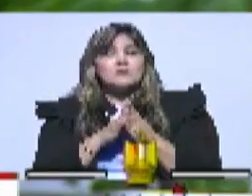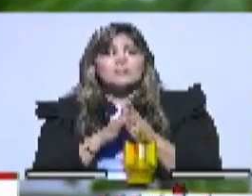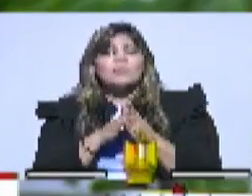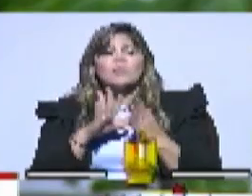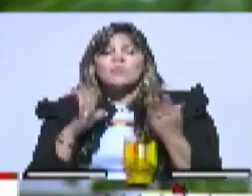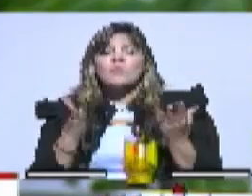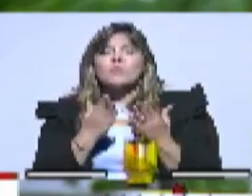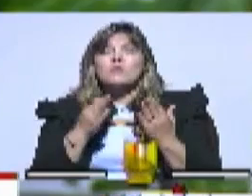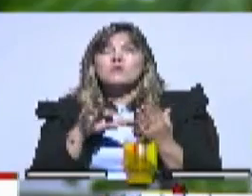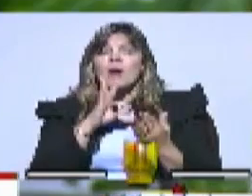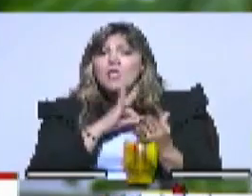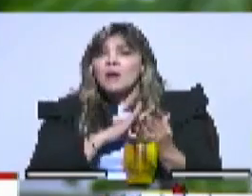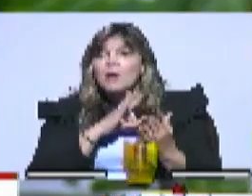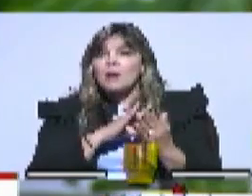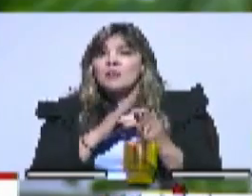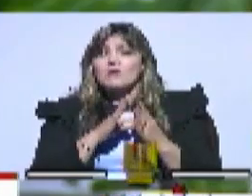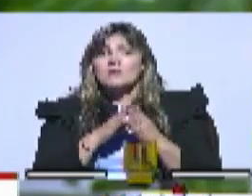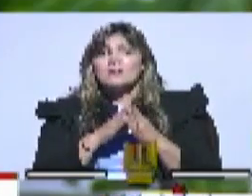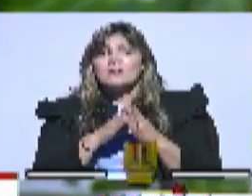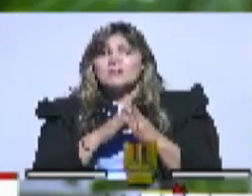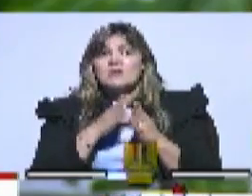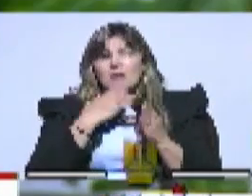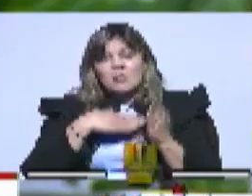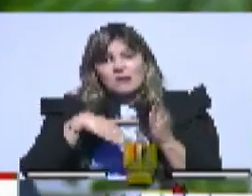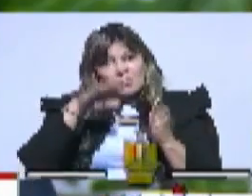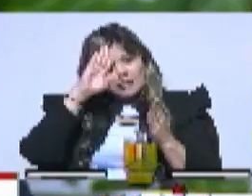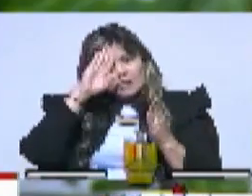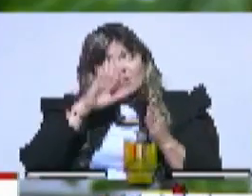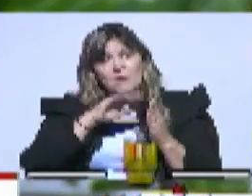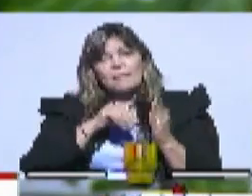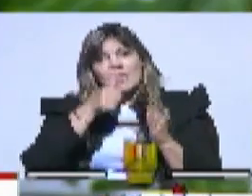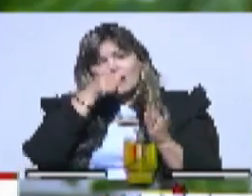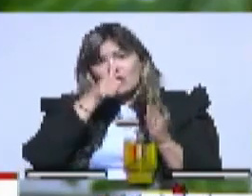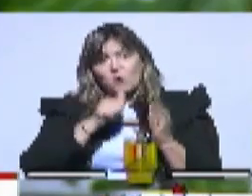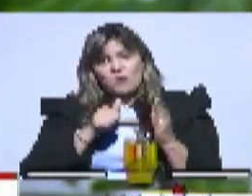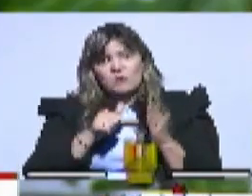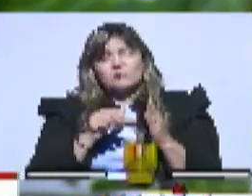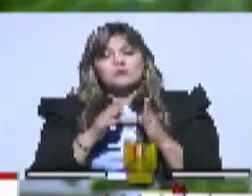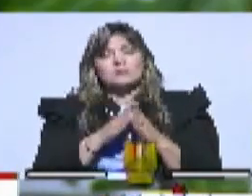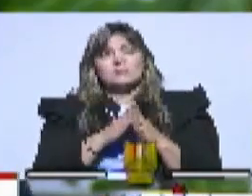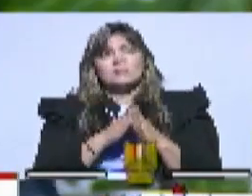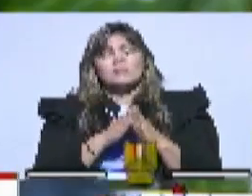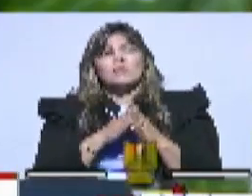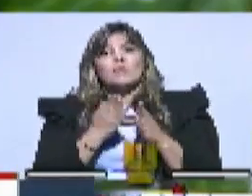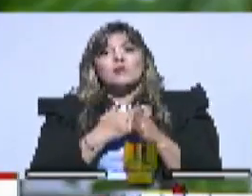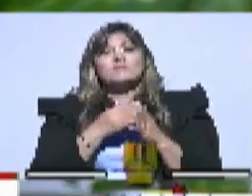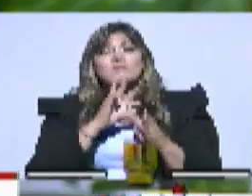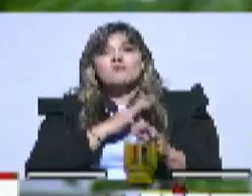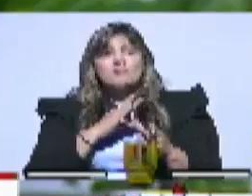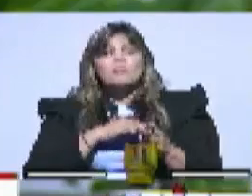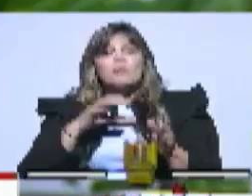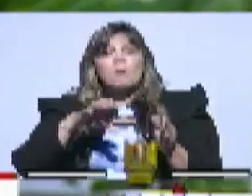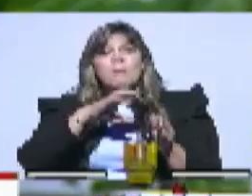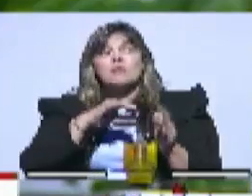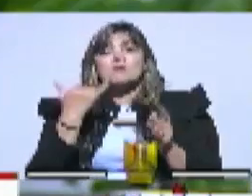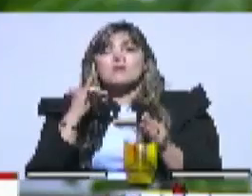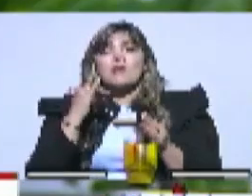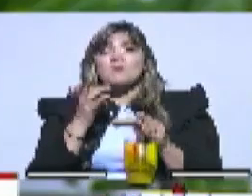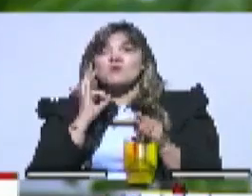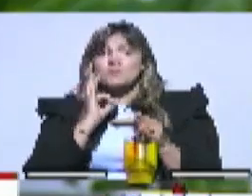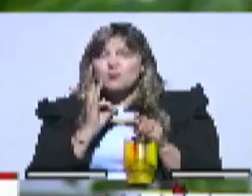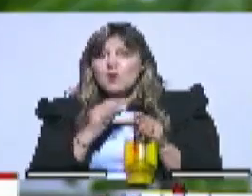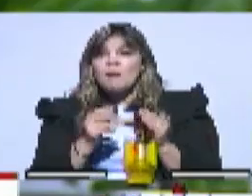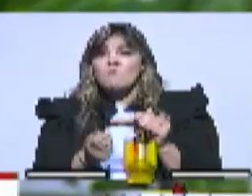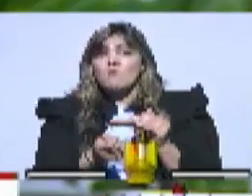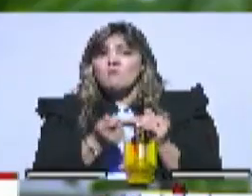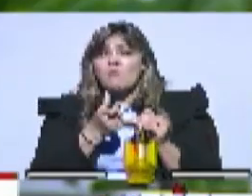صالح المغفور له بإذن الله، وفي صالح المنطقة العربية التي تؤكد في كل لحظة